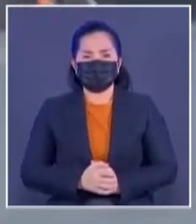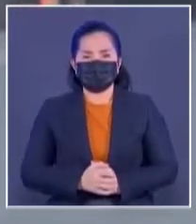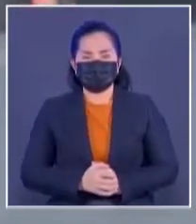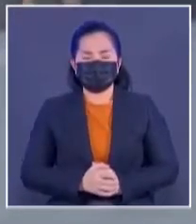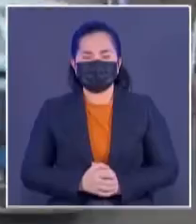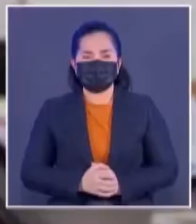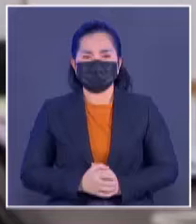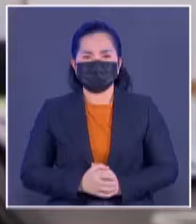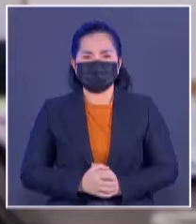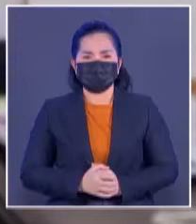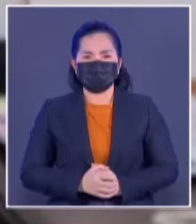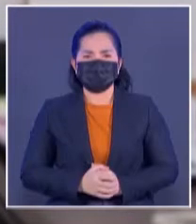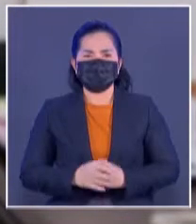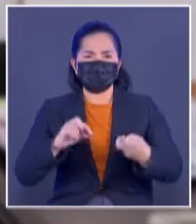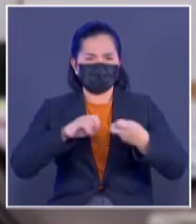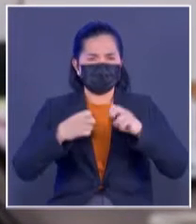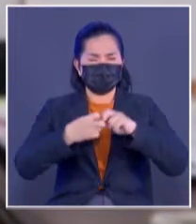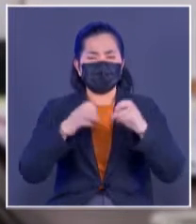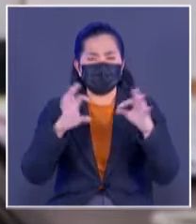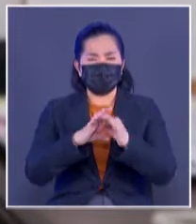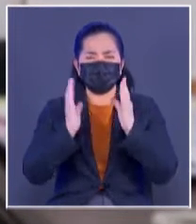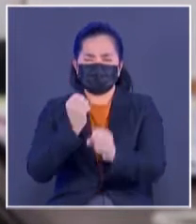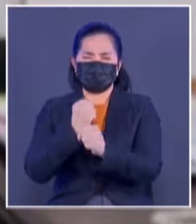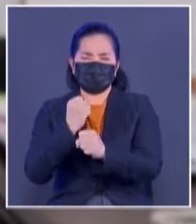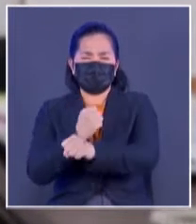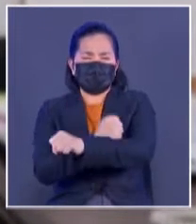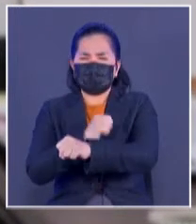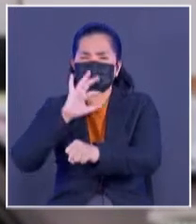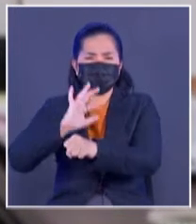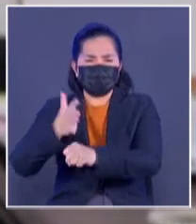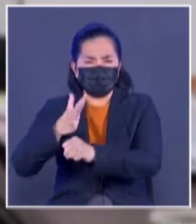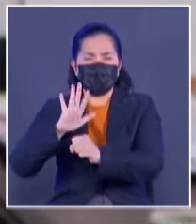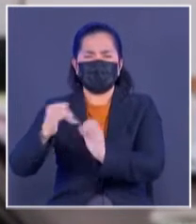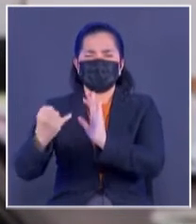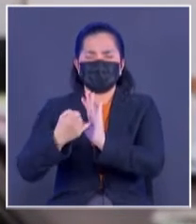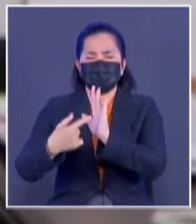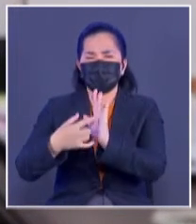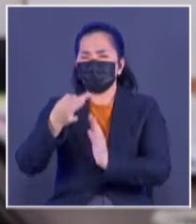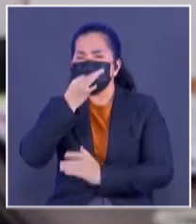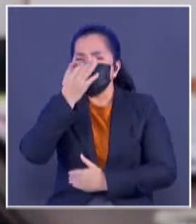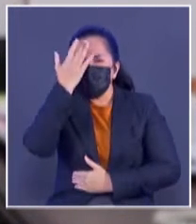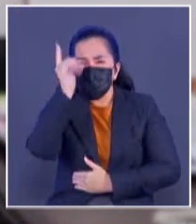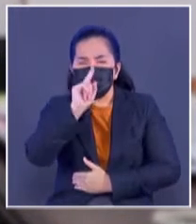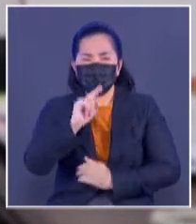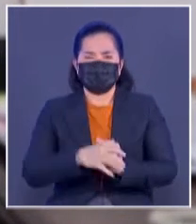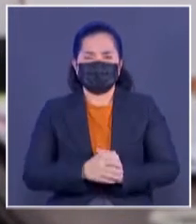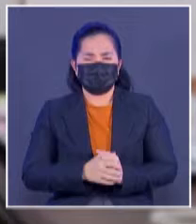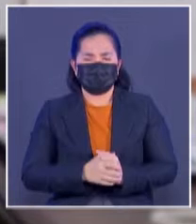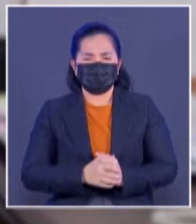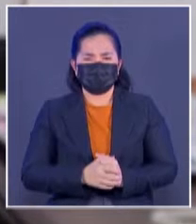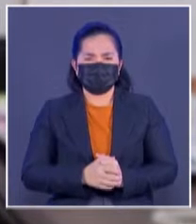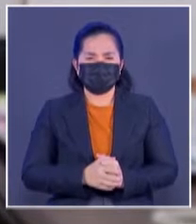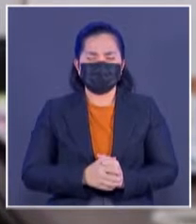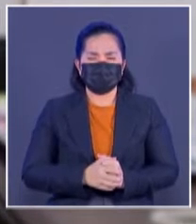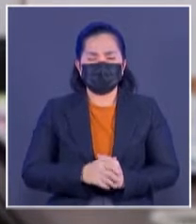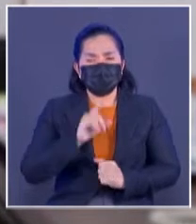ครับ ปัญหาหลักๆของการขาดแคลนแรงงานในจังหวัดสมุทรสาครนะครับกิจการที่ขาดแคลนมากที่สุดนะครับจาก